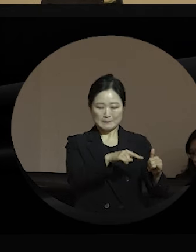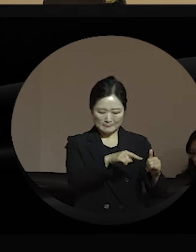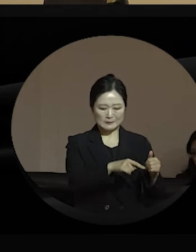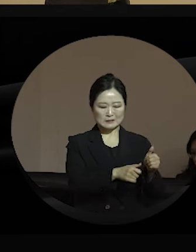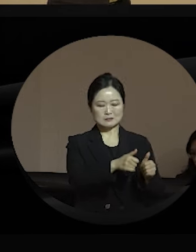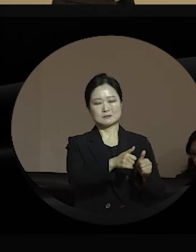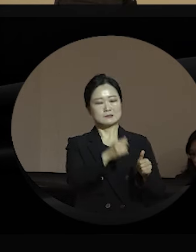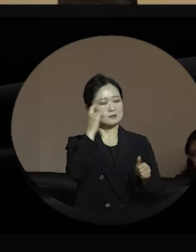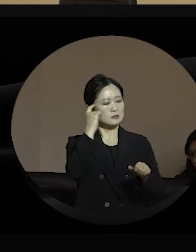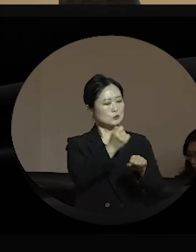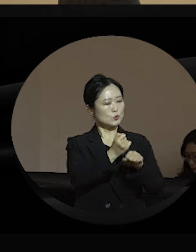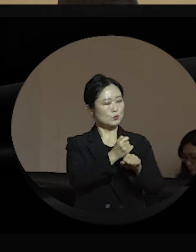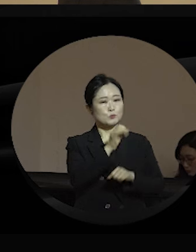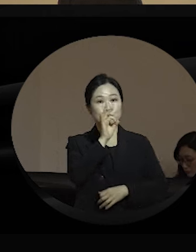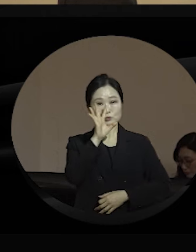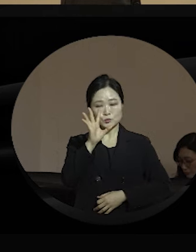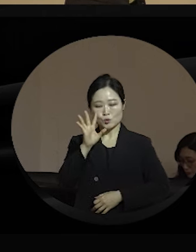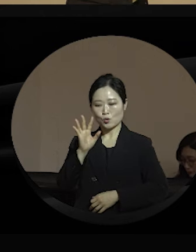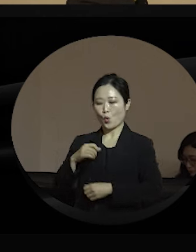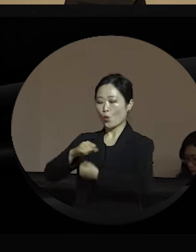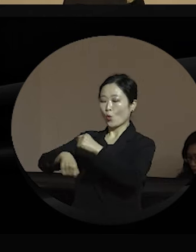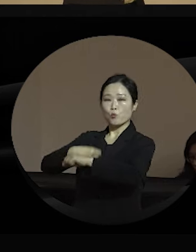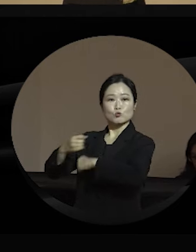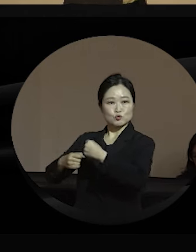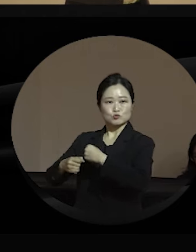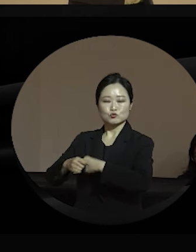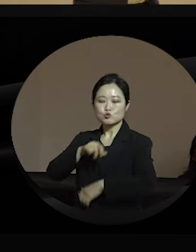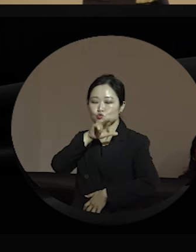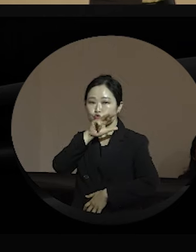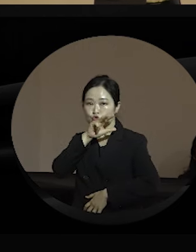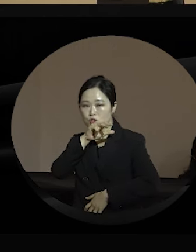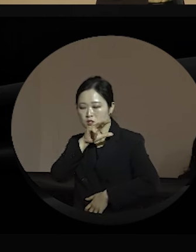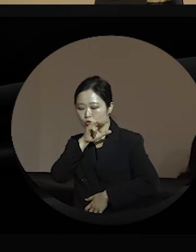연구를 한번 봅시다. 왼쪽에 있는 쥐, 케이지 쥐들은